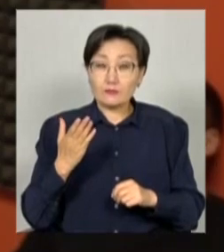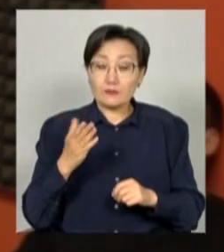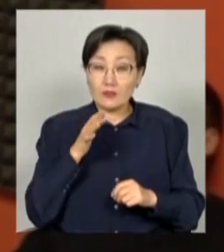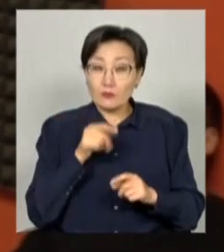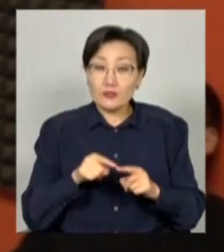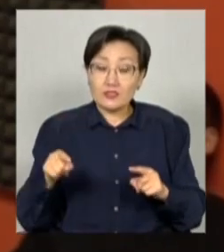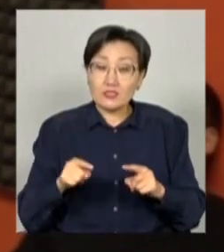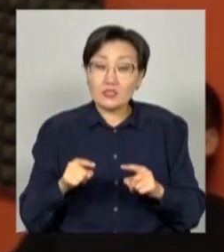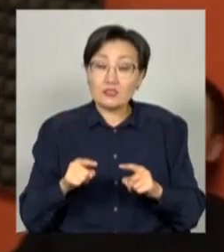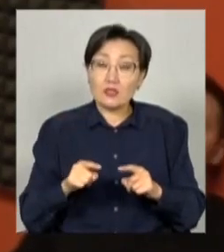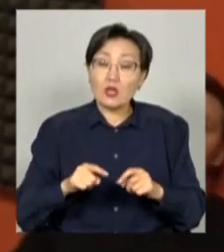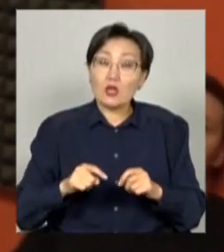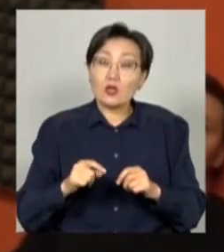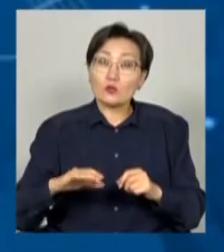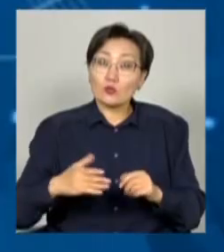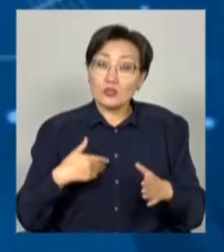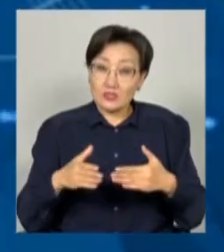барысында сақтап қала алмай.